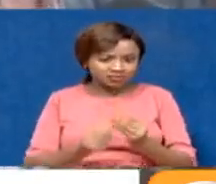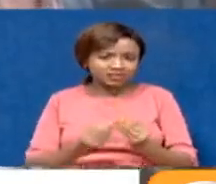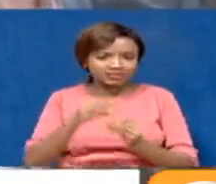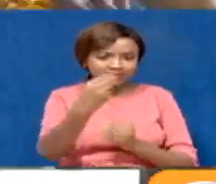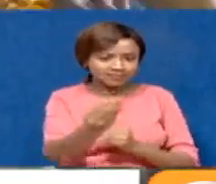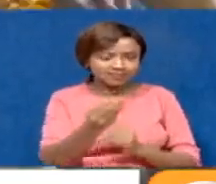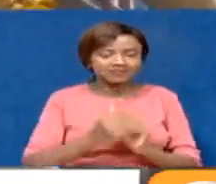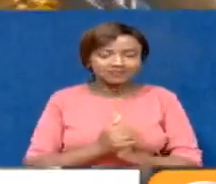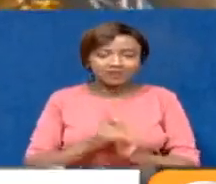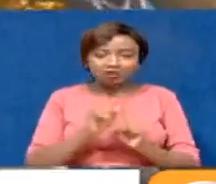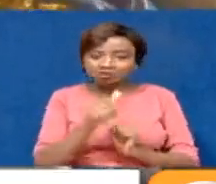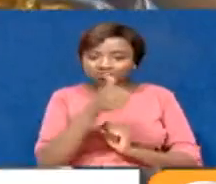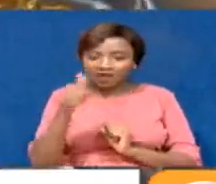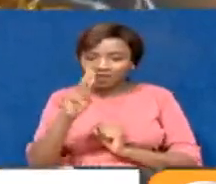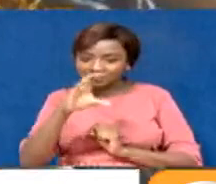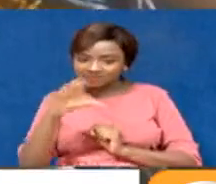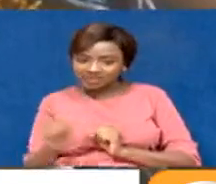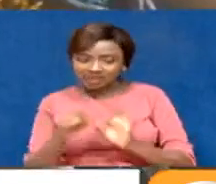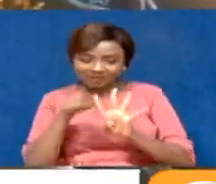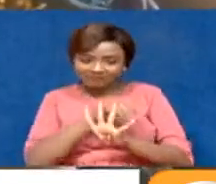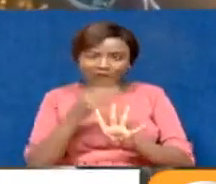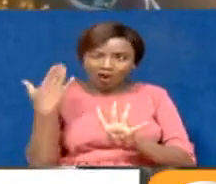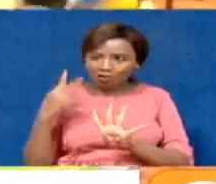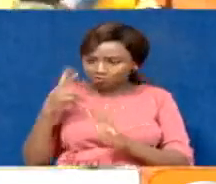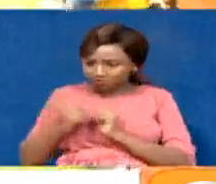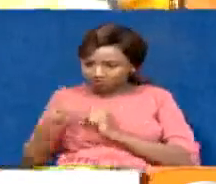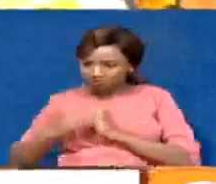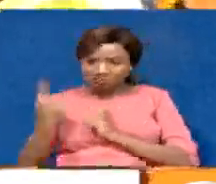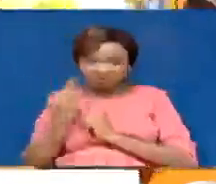Wawakilishi wodi wanne tu pia walitamba mwaka huo, huku wengine